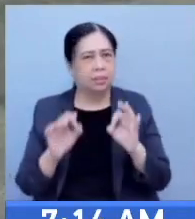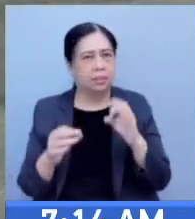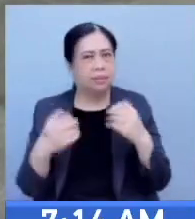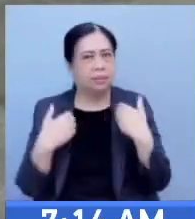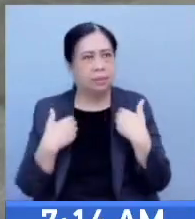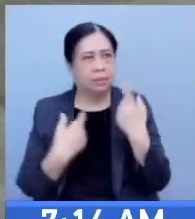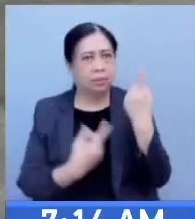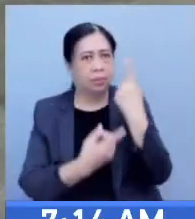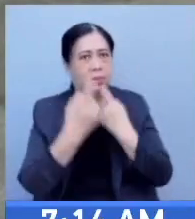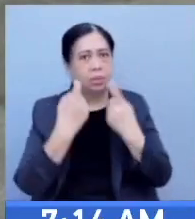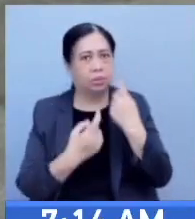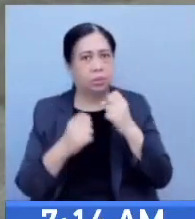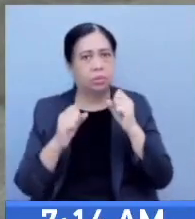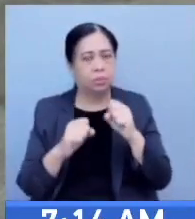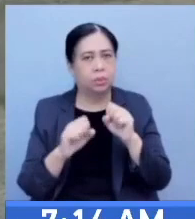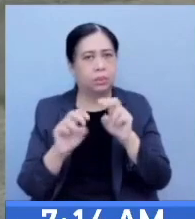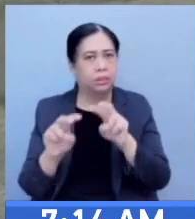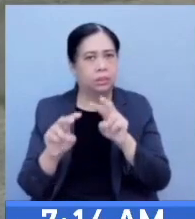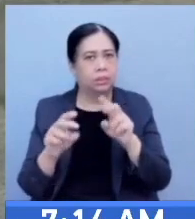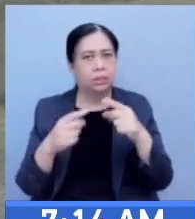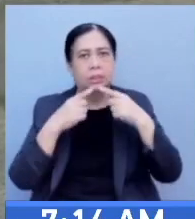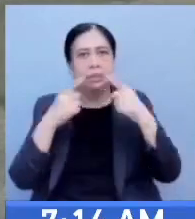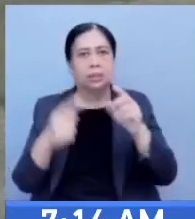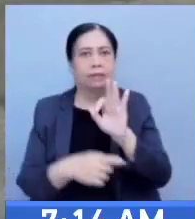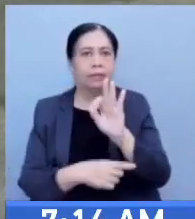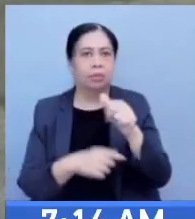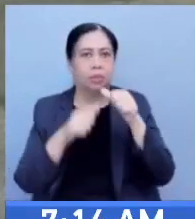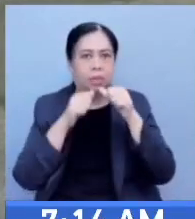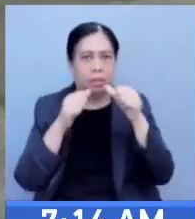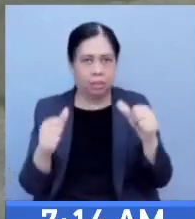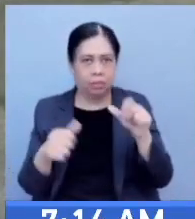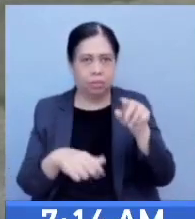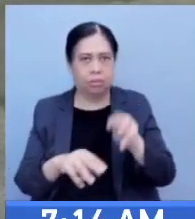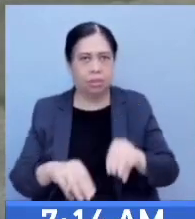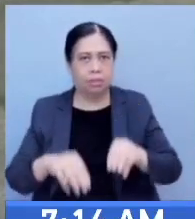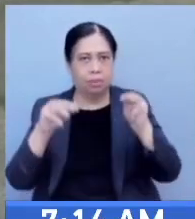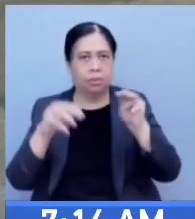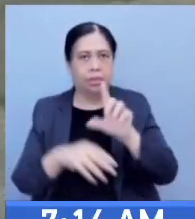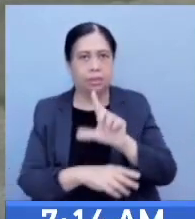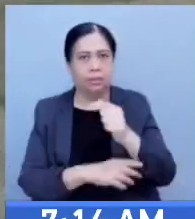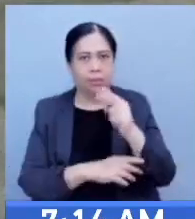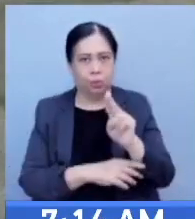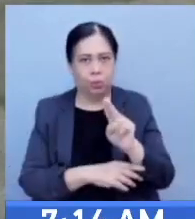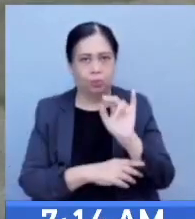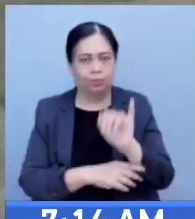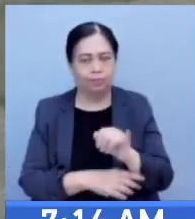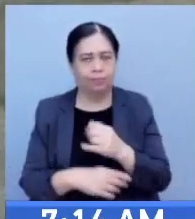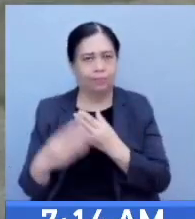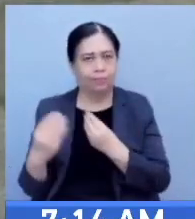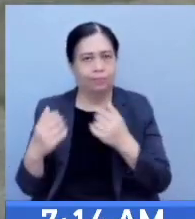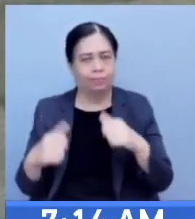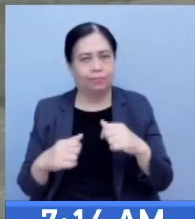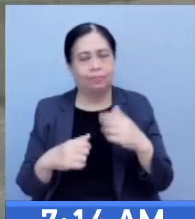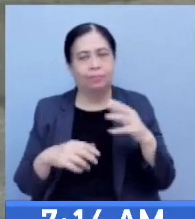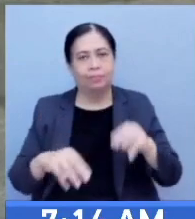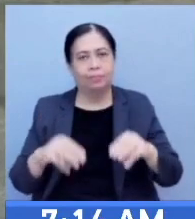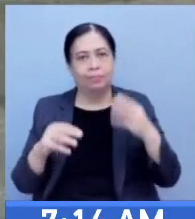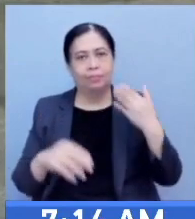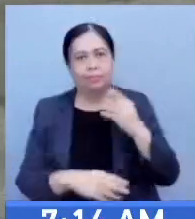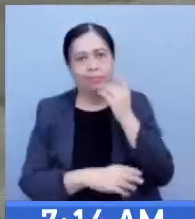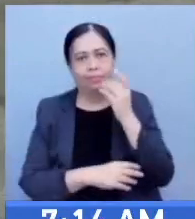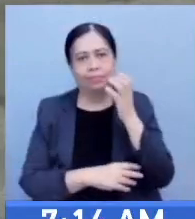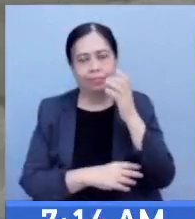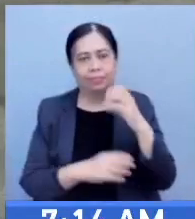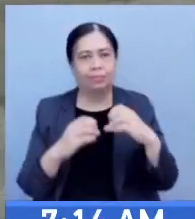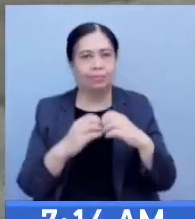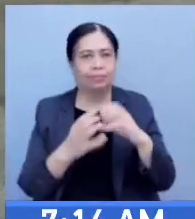pwedeng antabayanan yung official Facebook page ng Malabon LGU. Yan ang unang balita dito sa Malabon. Ako po si Darlene Kai para sa GMA